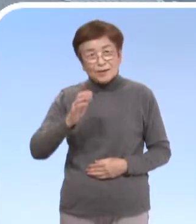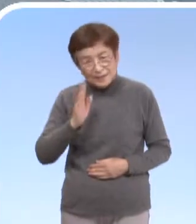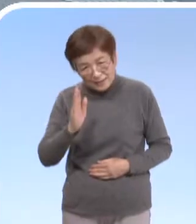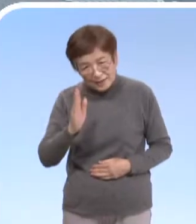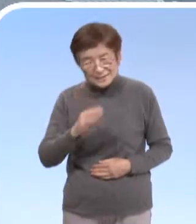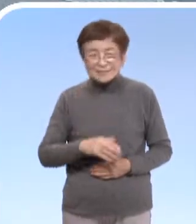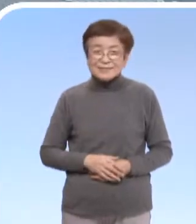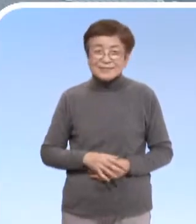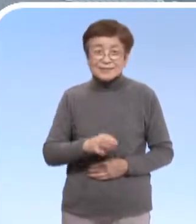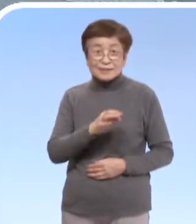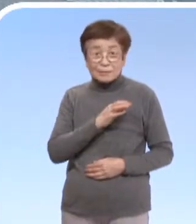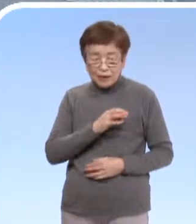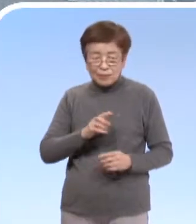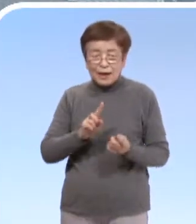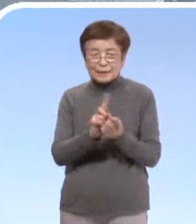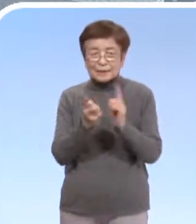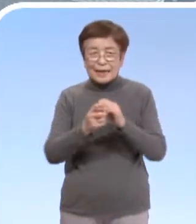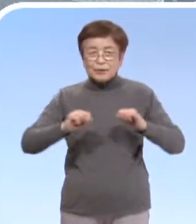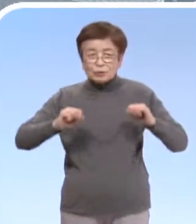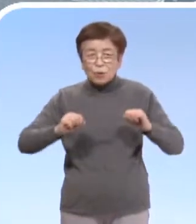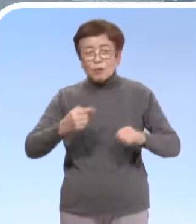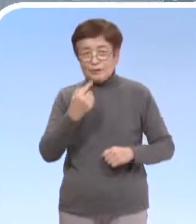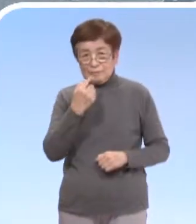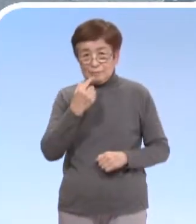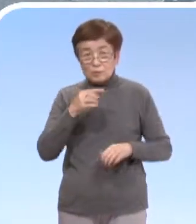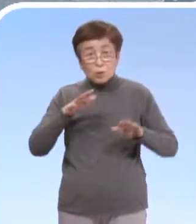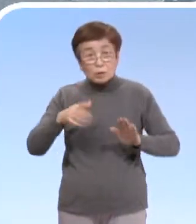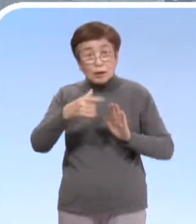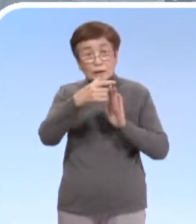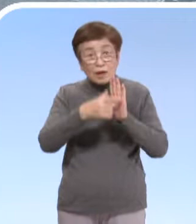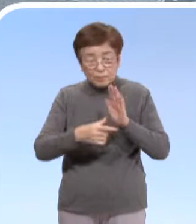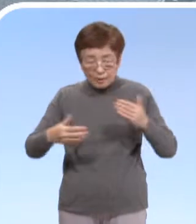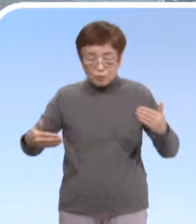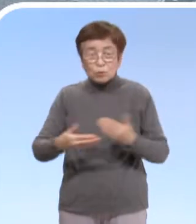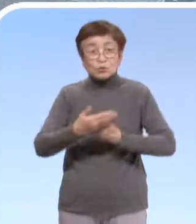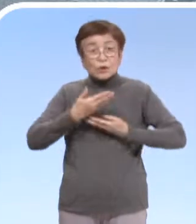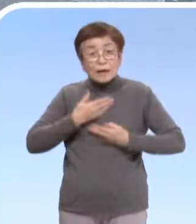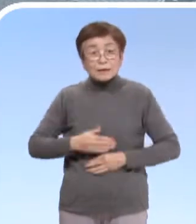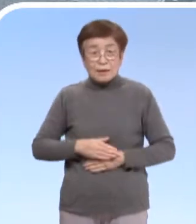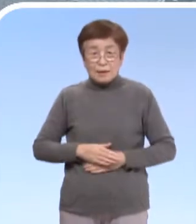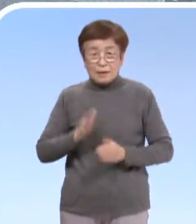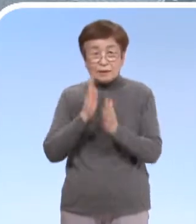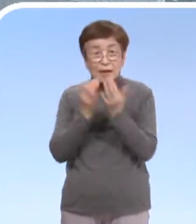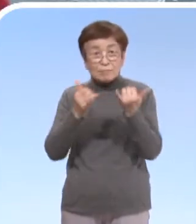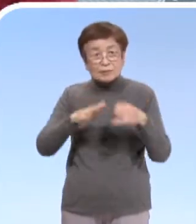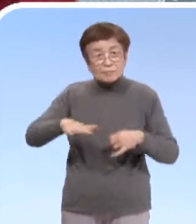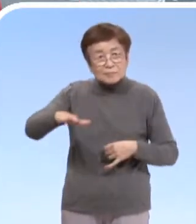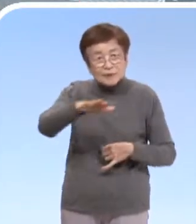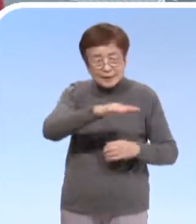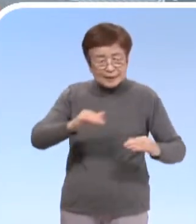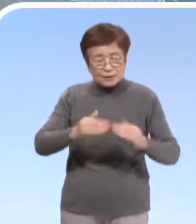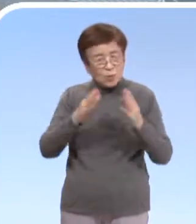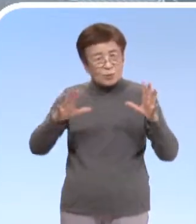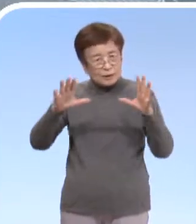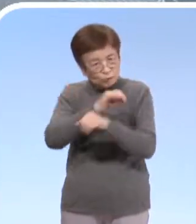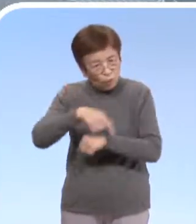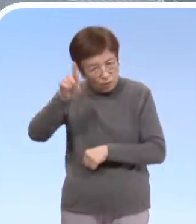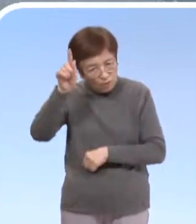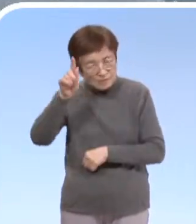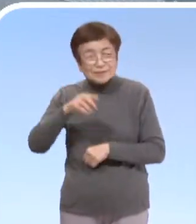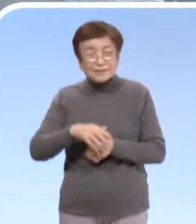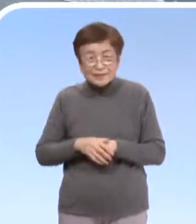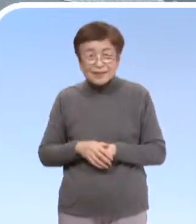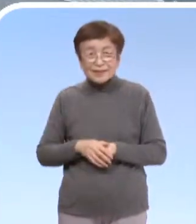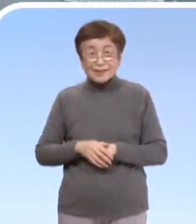おはようございます、ダイソーミスクリです。今回のテーマは交通安全、県民みんなで事故をなくそうということ